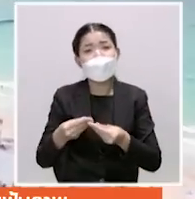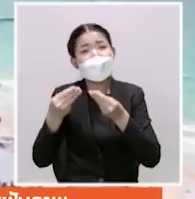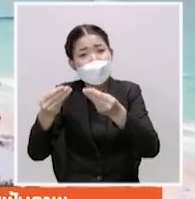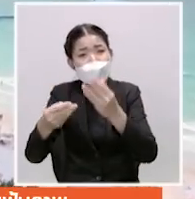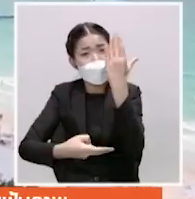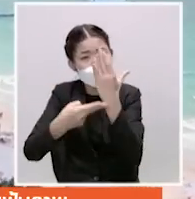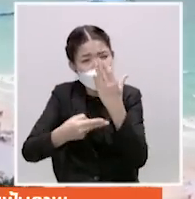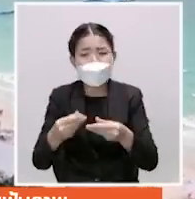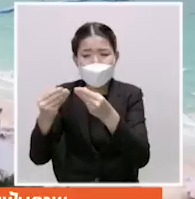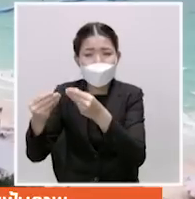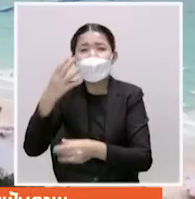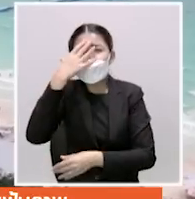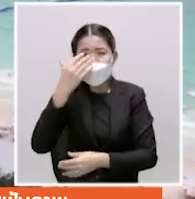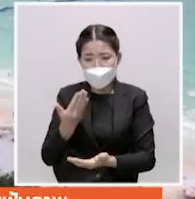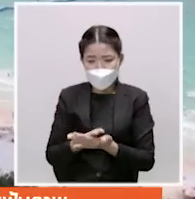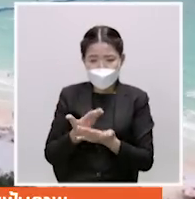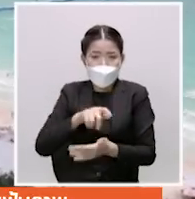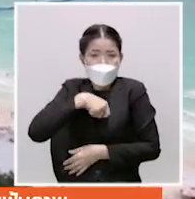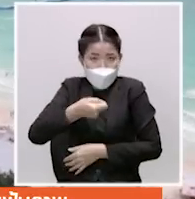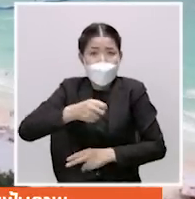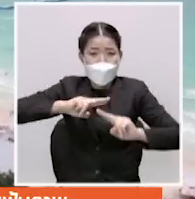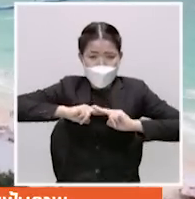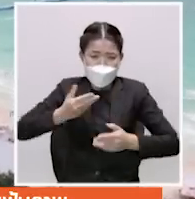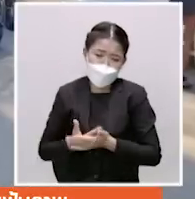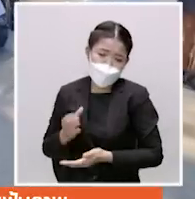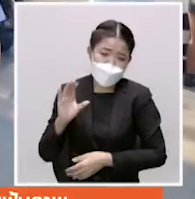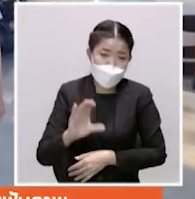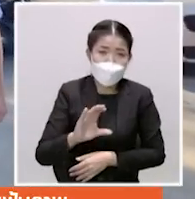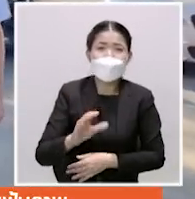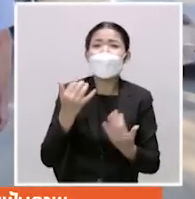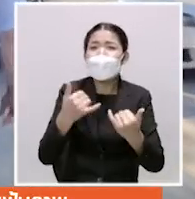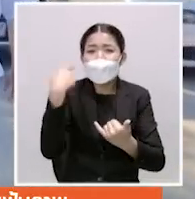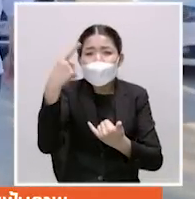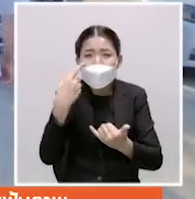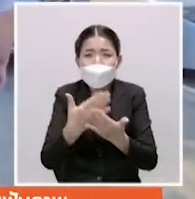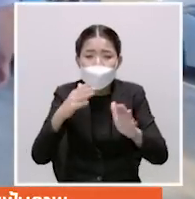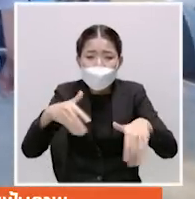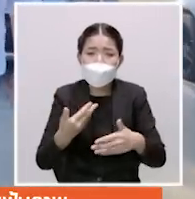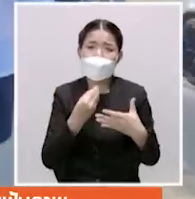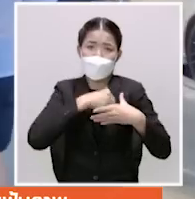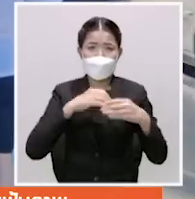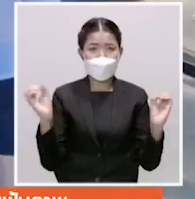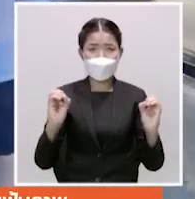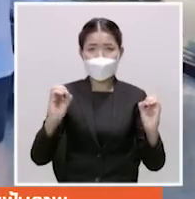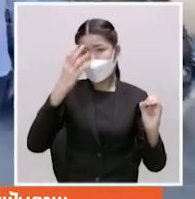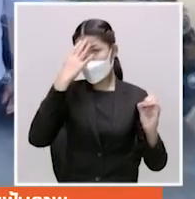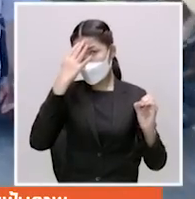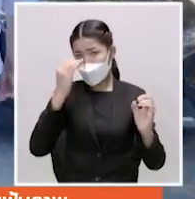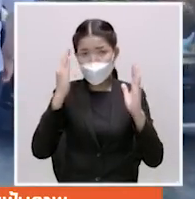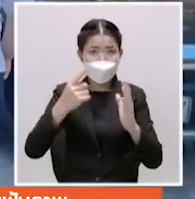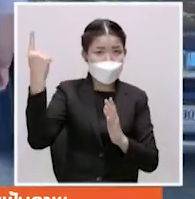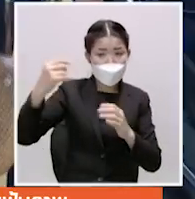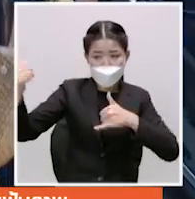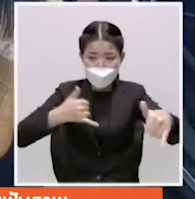ะครับเพราะเราเป็นต้นทุนพอสมควรวันนี้ไม่มีใครทำธุรกิจได้กำไรหรอกครับเพราะว่าท่องเที่ยวเข้ามาถึงมาเ